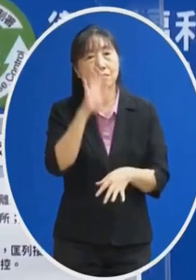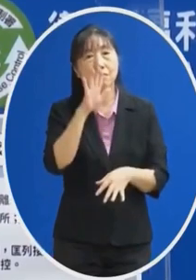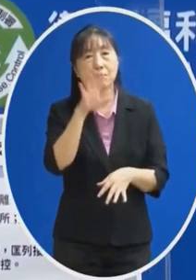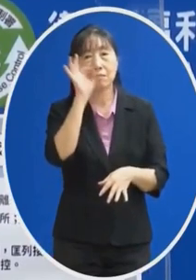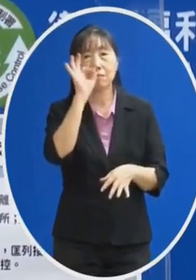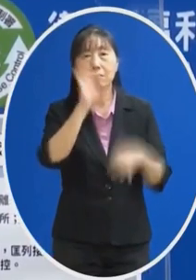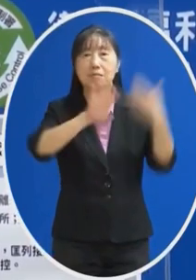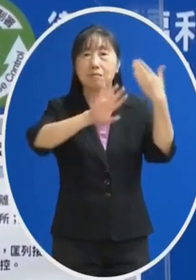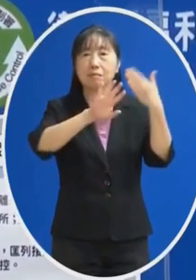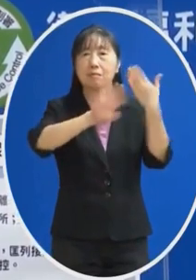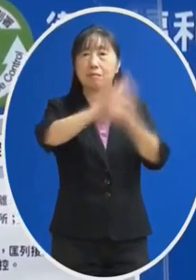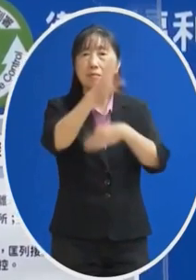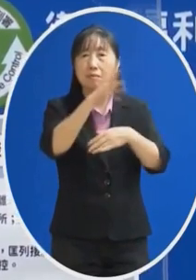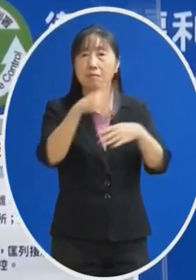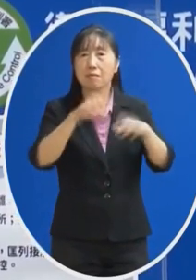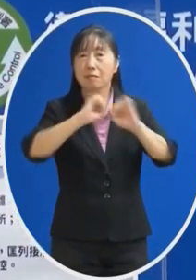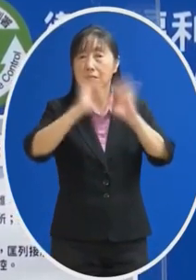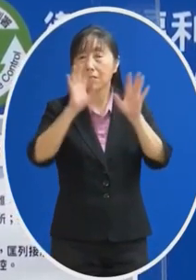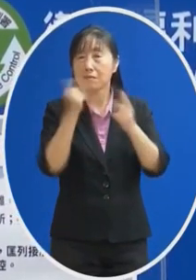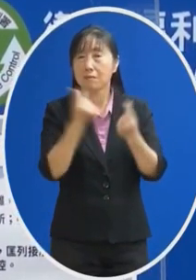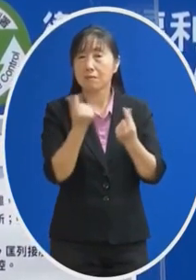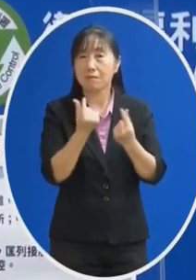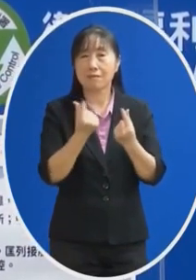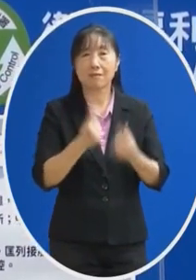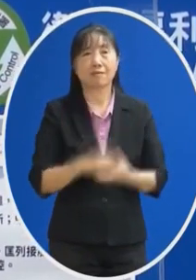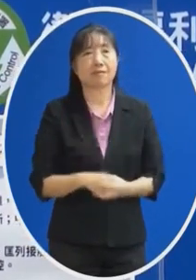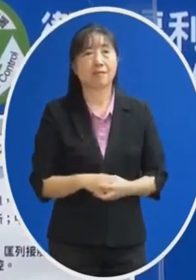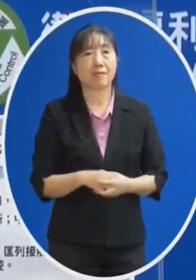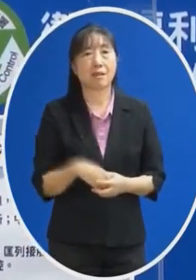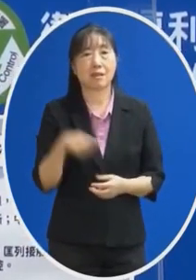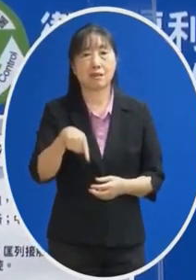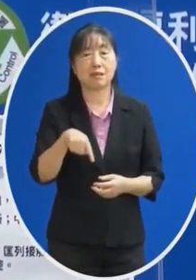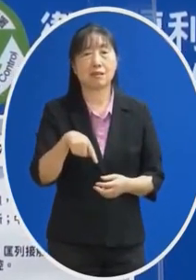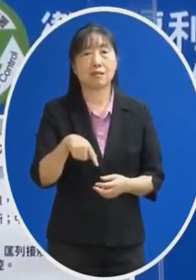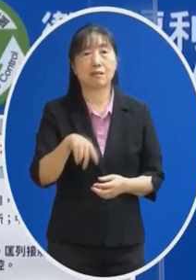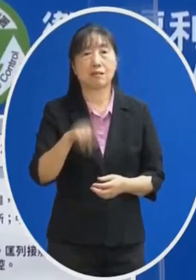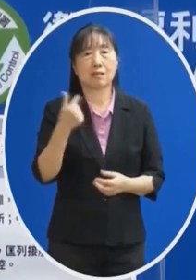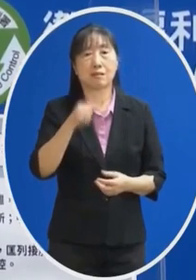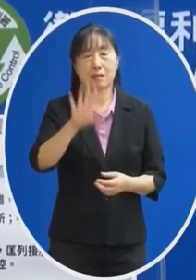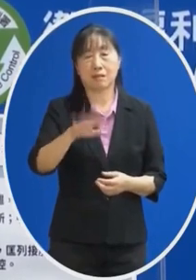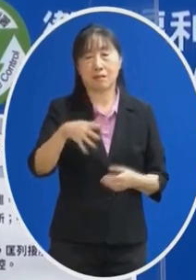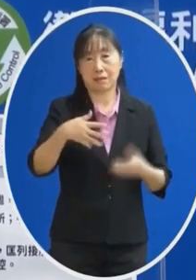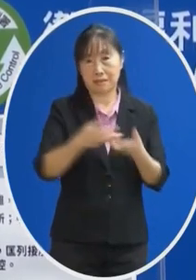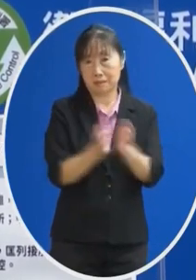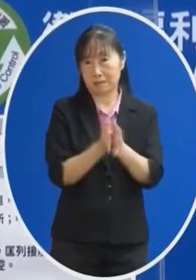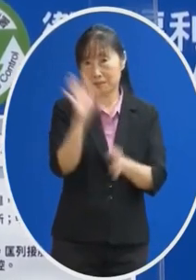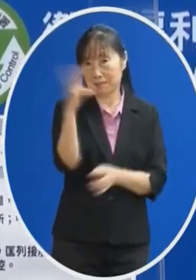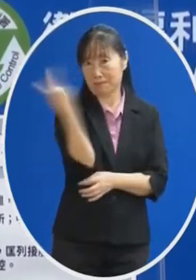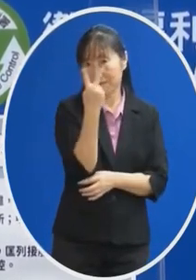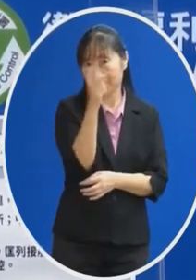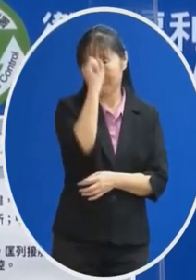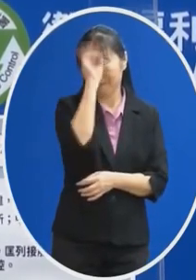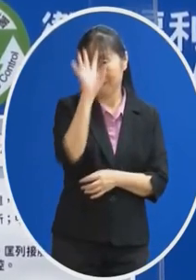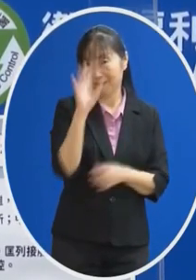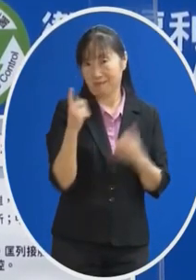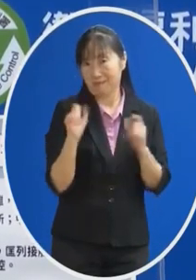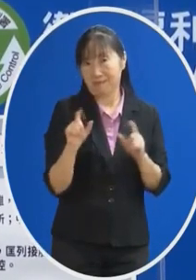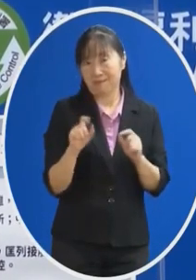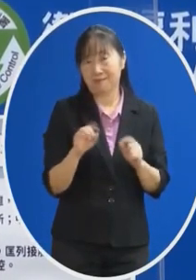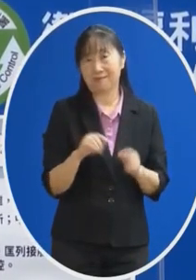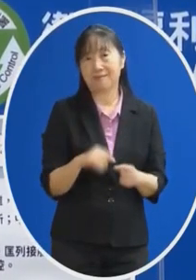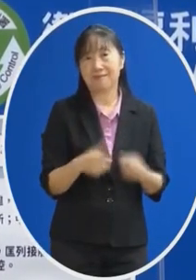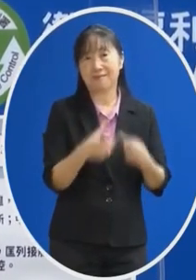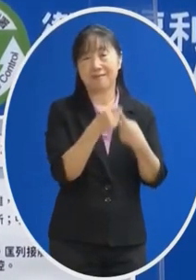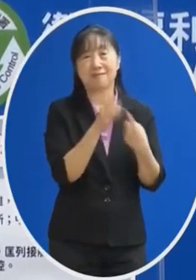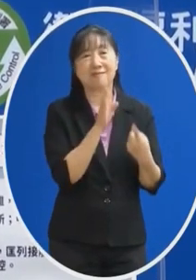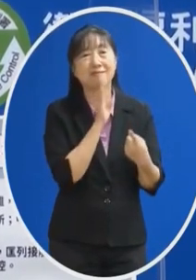些报告，那大家从去追好像就是我们本部的有两个党就好像不太一样，那一个是死